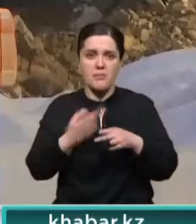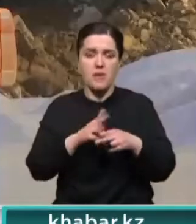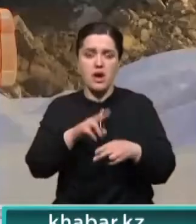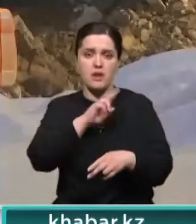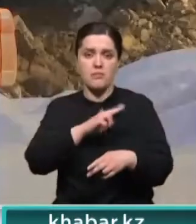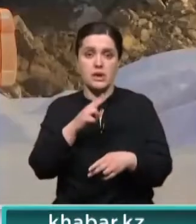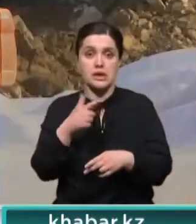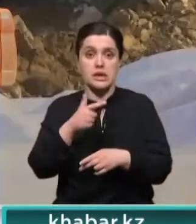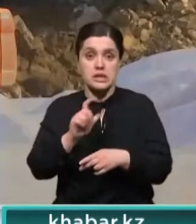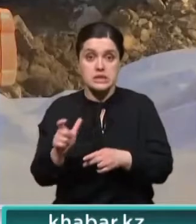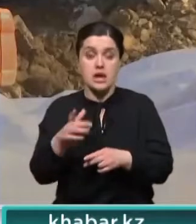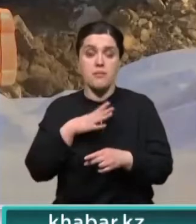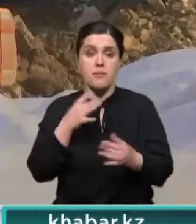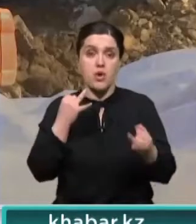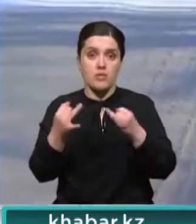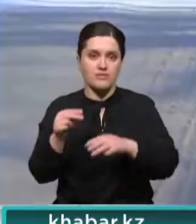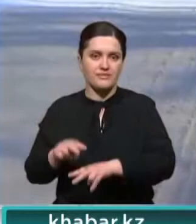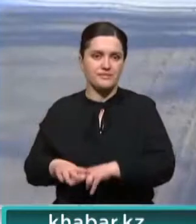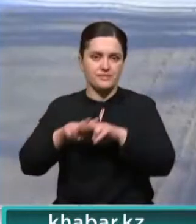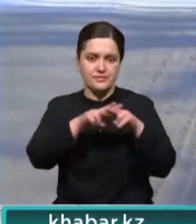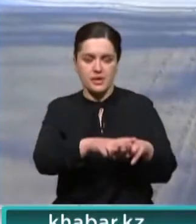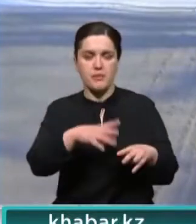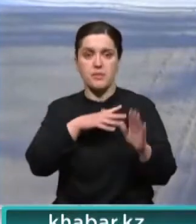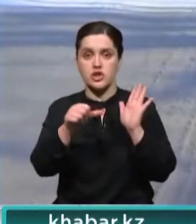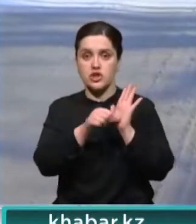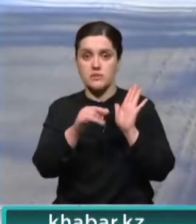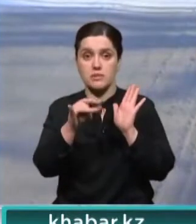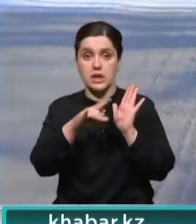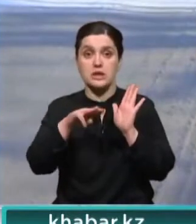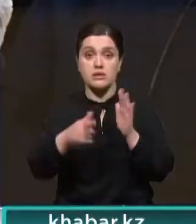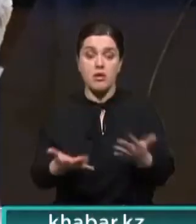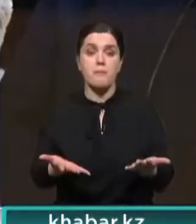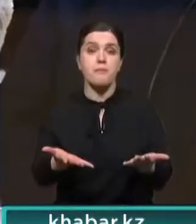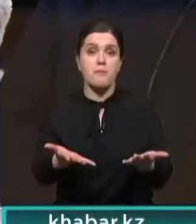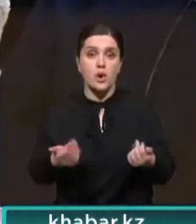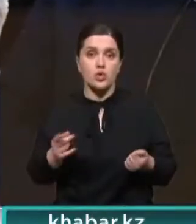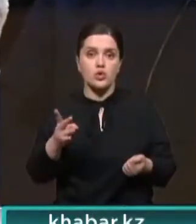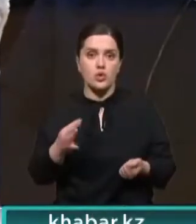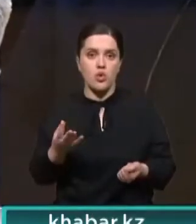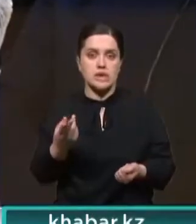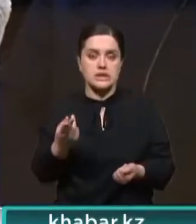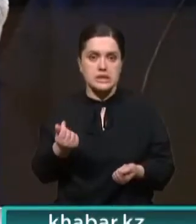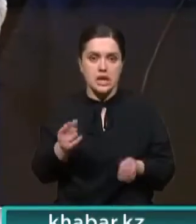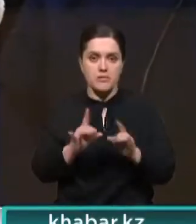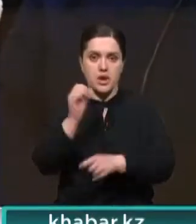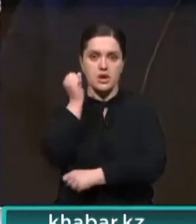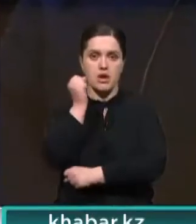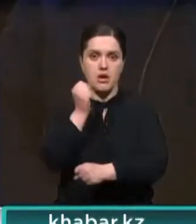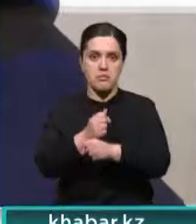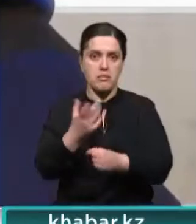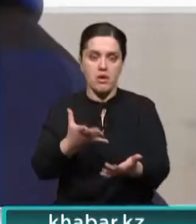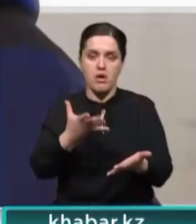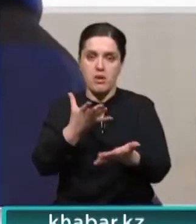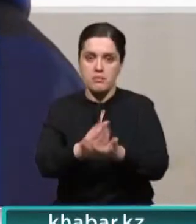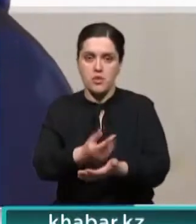ГЭС. Оговоренный с заказчиком транш в 6 миллиардов тенге строительная фирма получила. Но деньги, по словам работников, прошли мимо